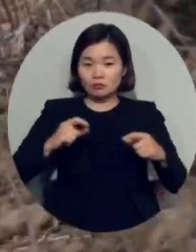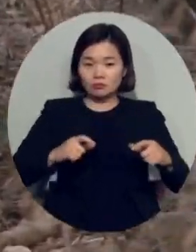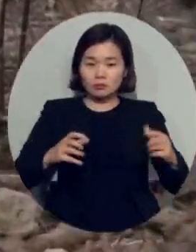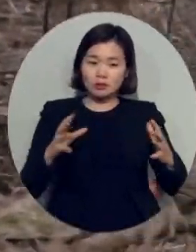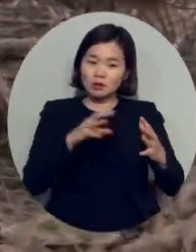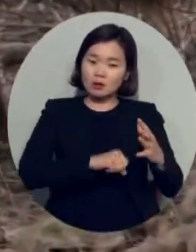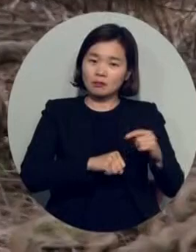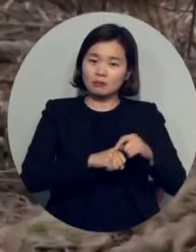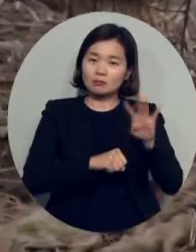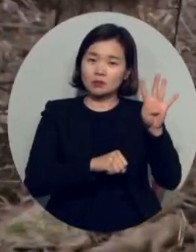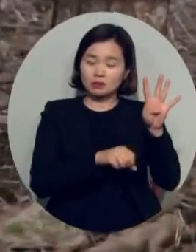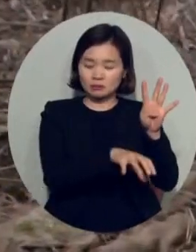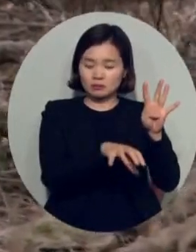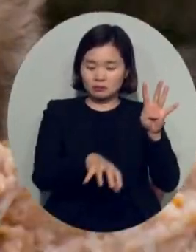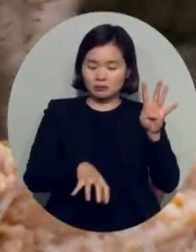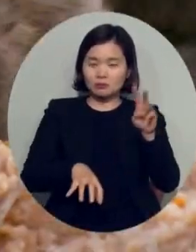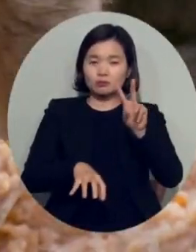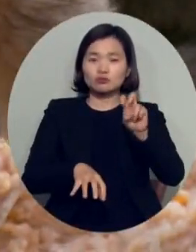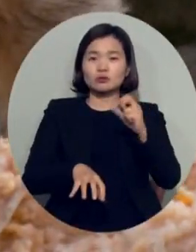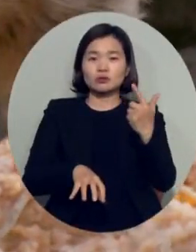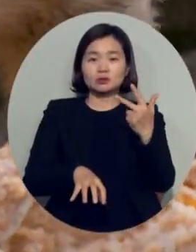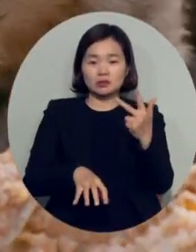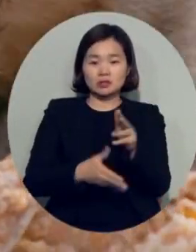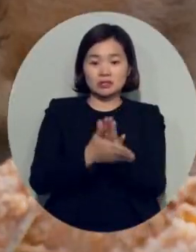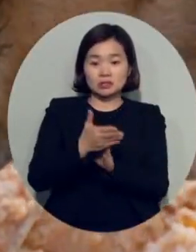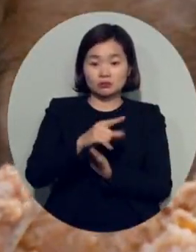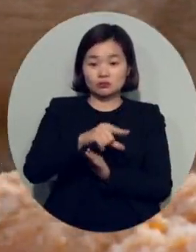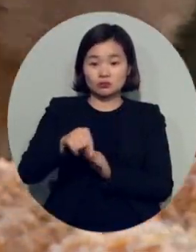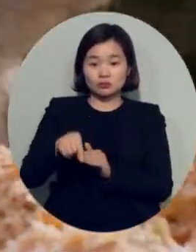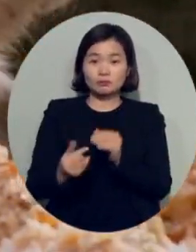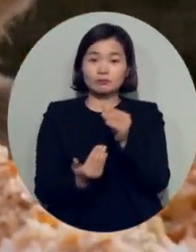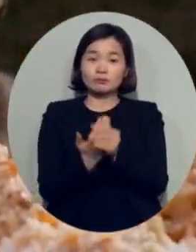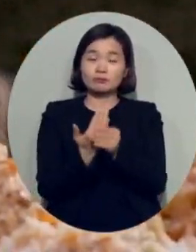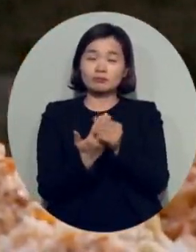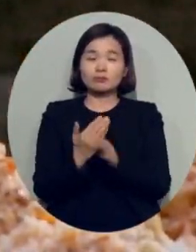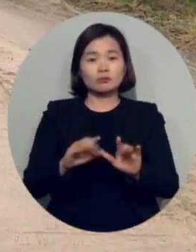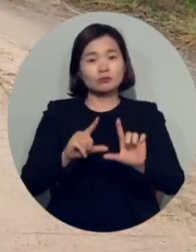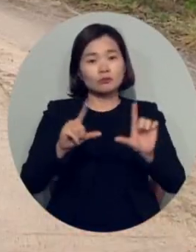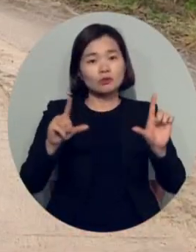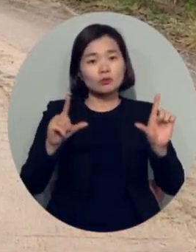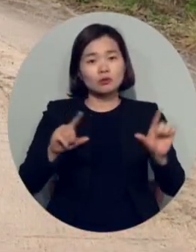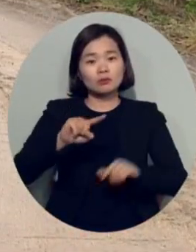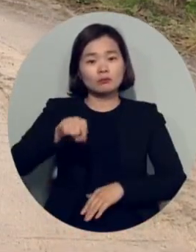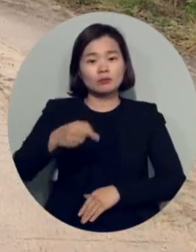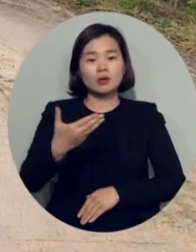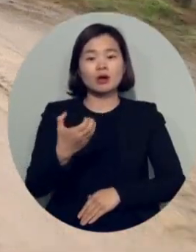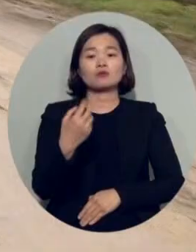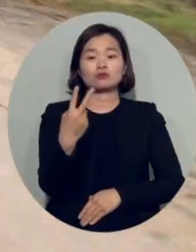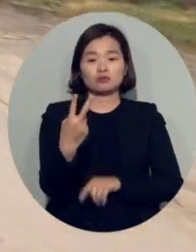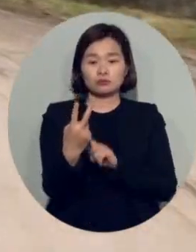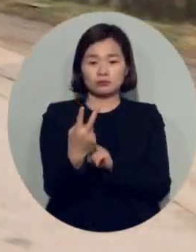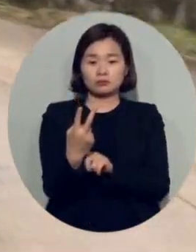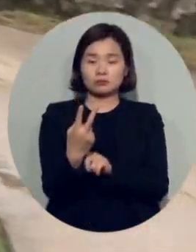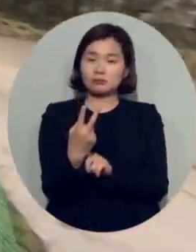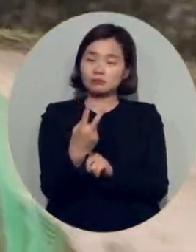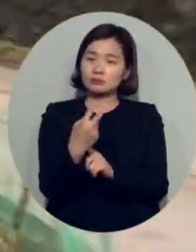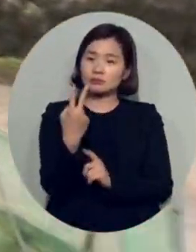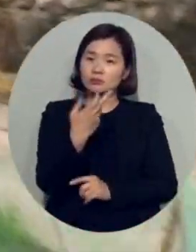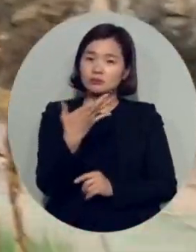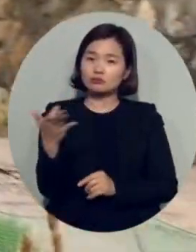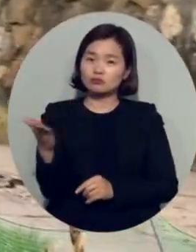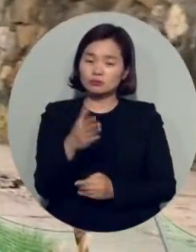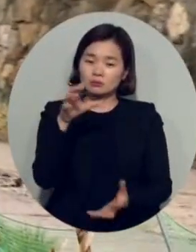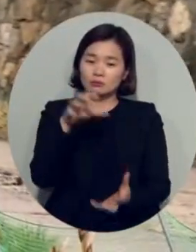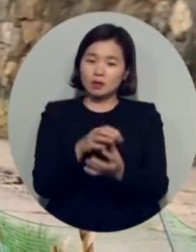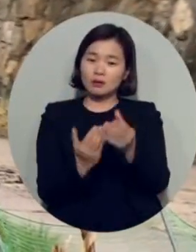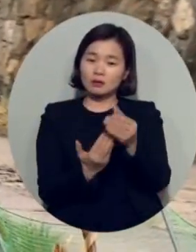4개도 26개 시군으로 늘어났고 발생 건수는 올 들어서만 192건, 2019년부터